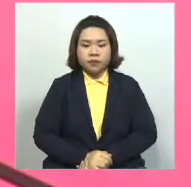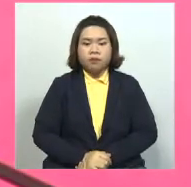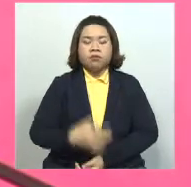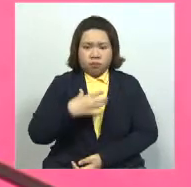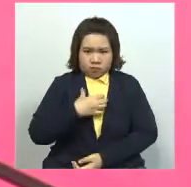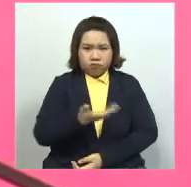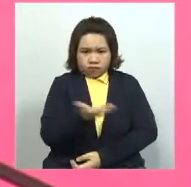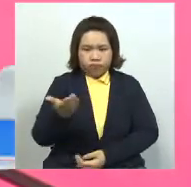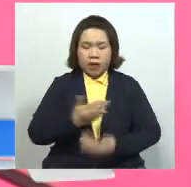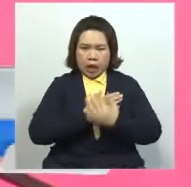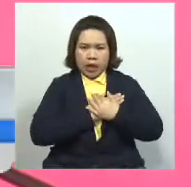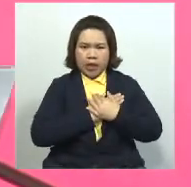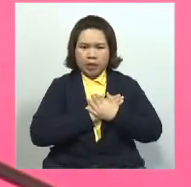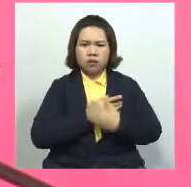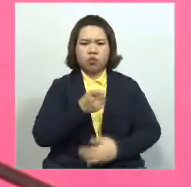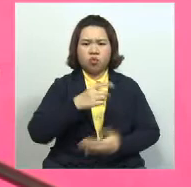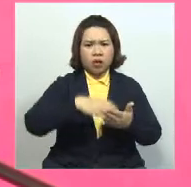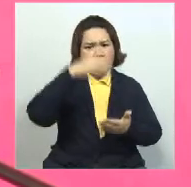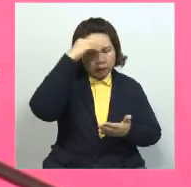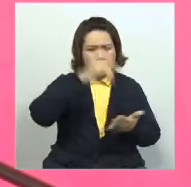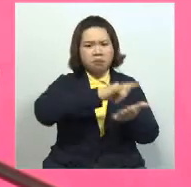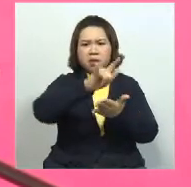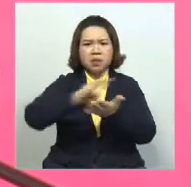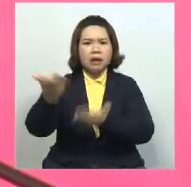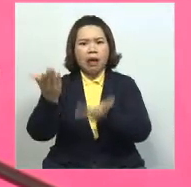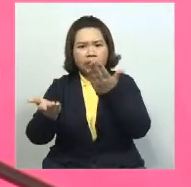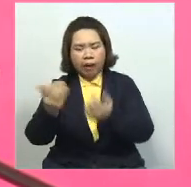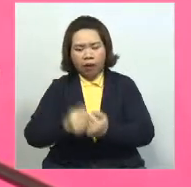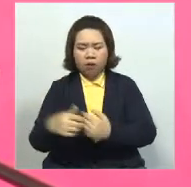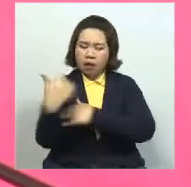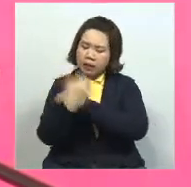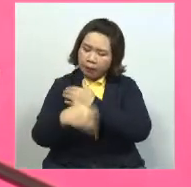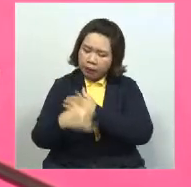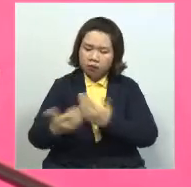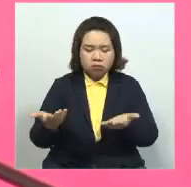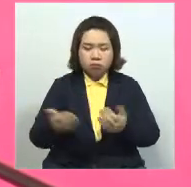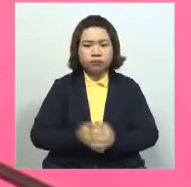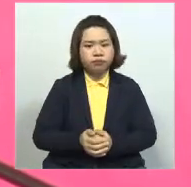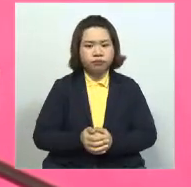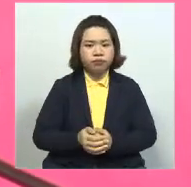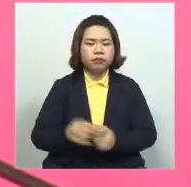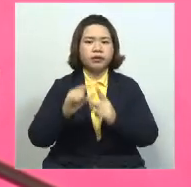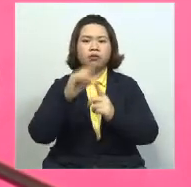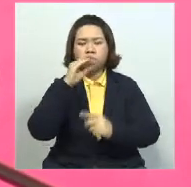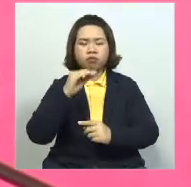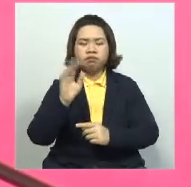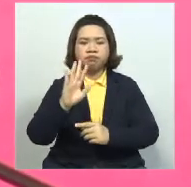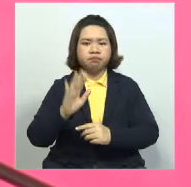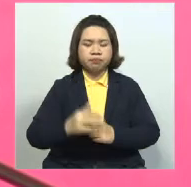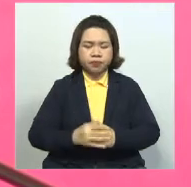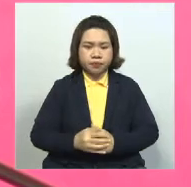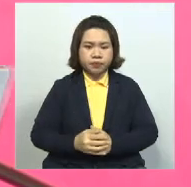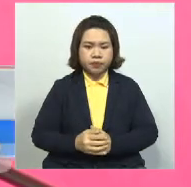ขอให้รักกันนะครับท่านจะไปร่ำไปเรียนที่ไหนมาไปเอาตำราประเทศไม่อยากจะเอ่ยชื่อนะ